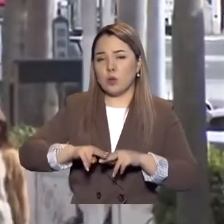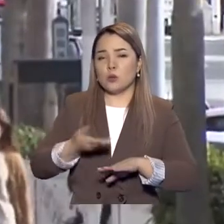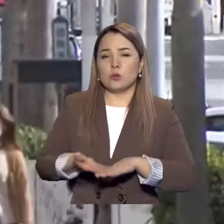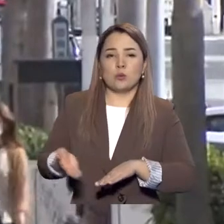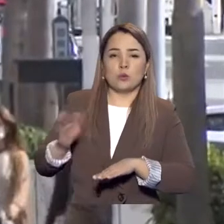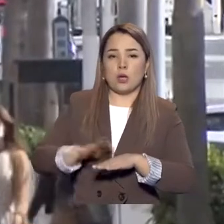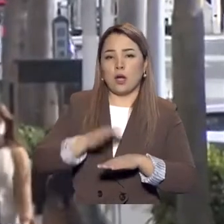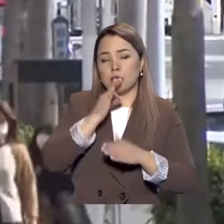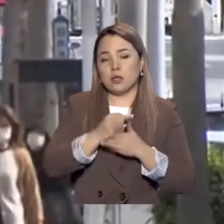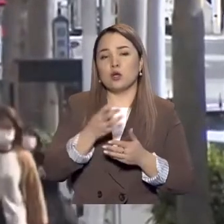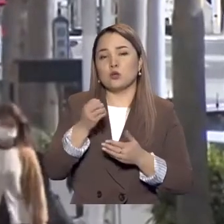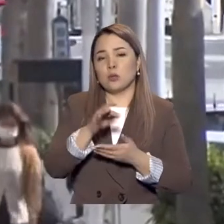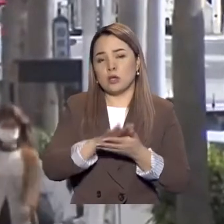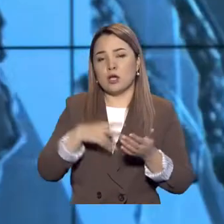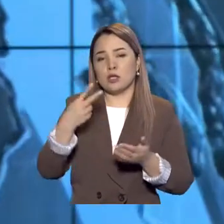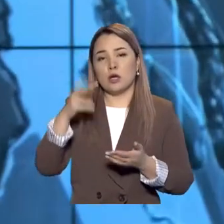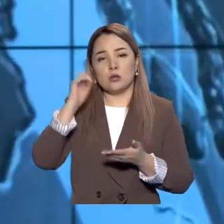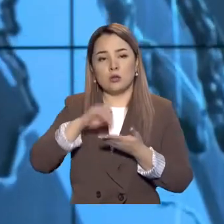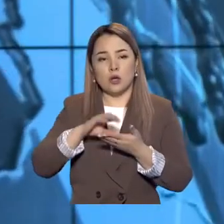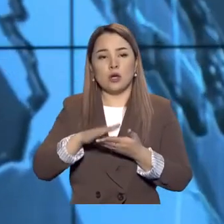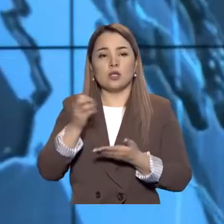дейін күшінде болады.